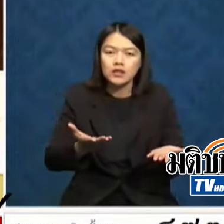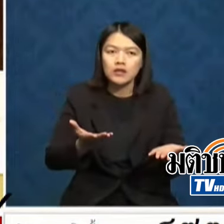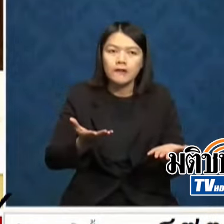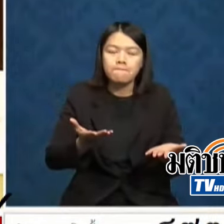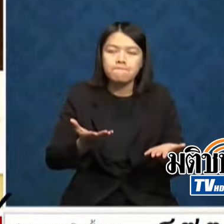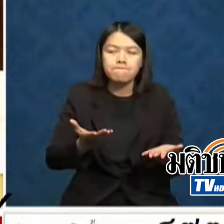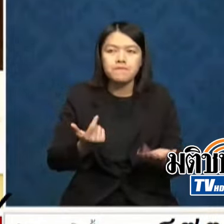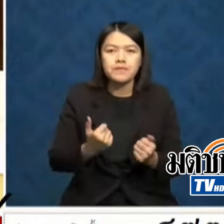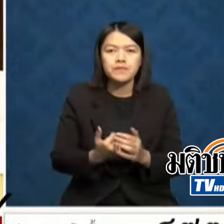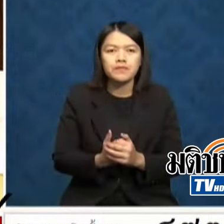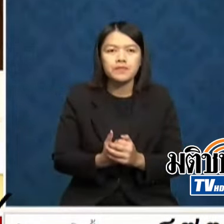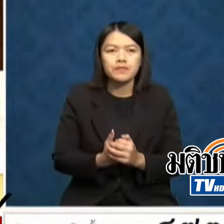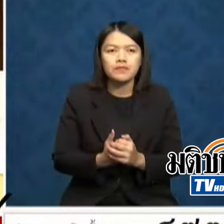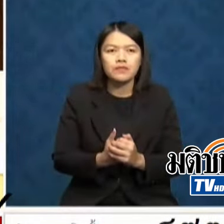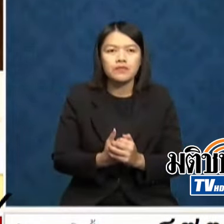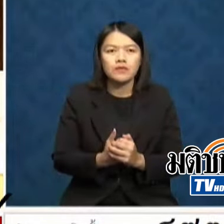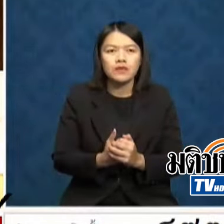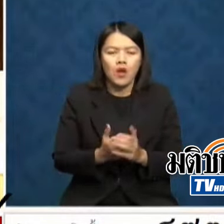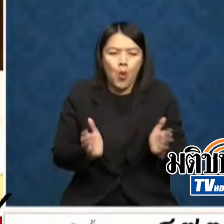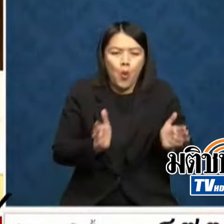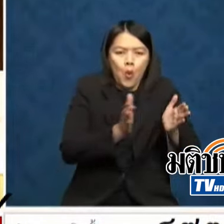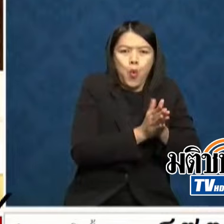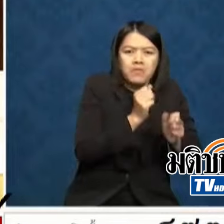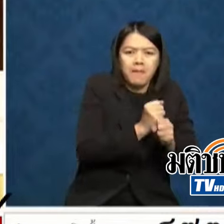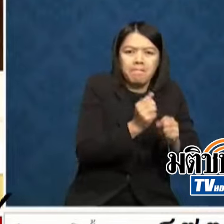ะไรล่ะไม่ได้อยู่กับฝ่ายรัฐบาล